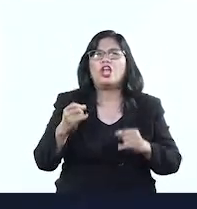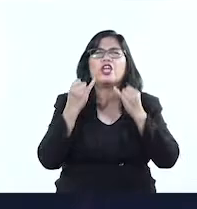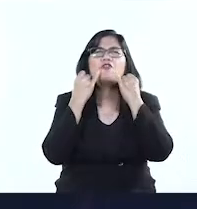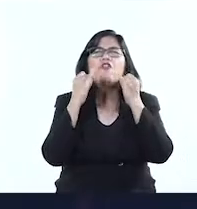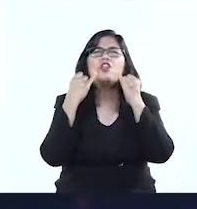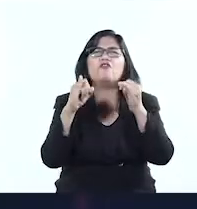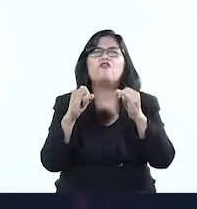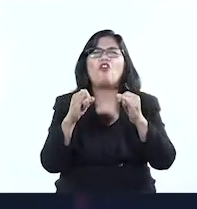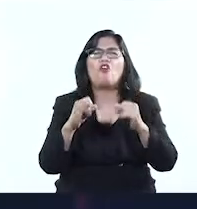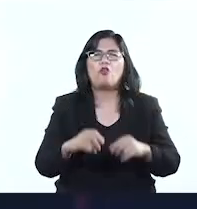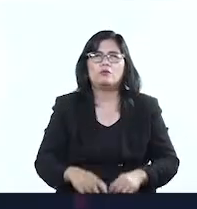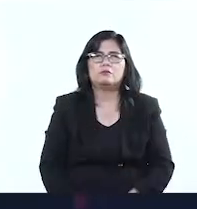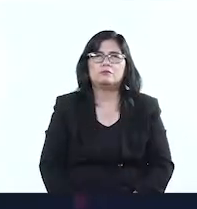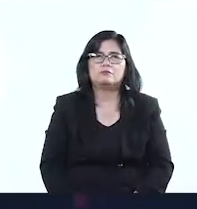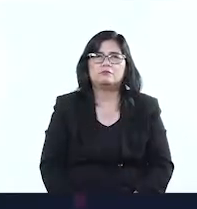broadcast